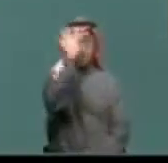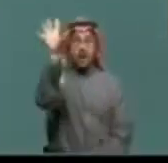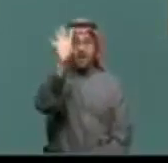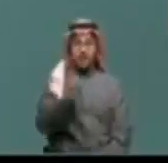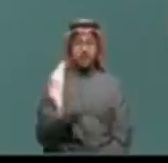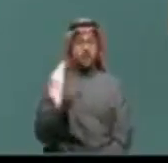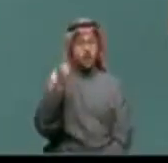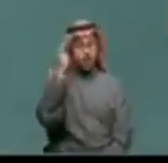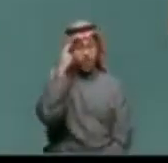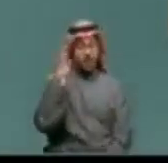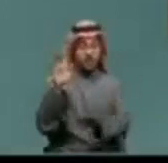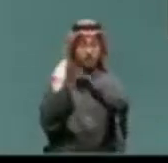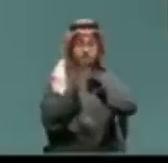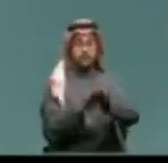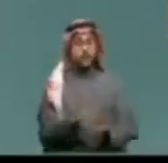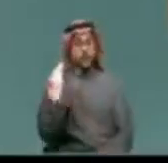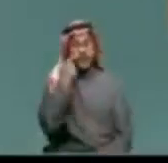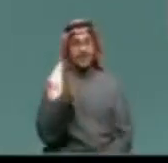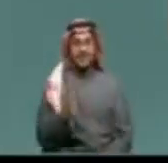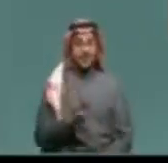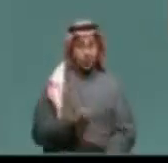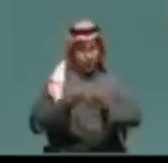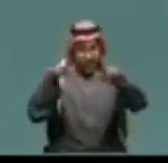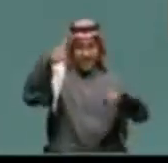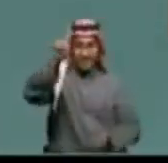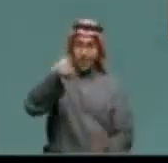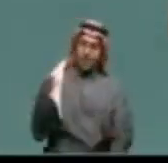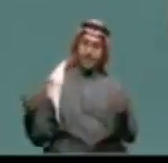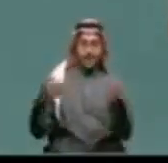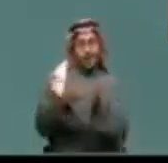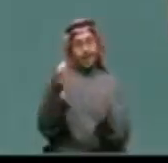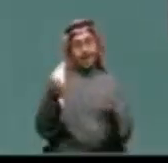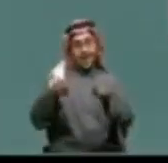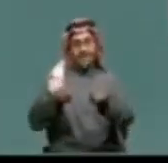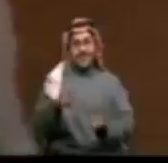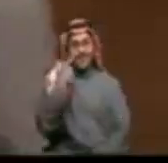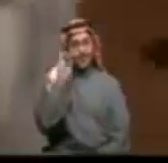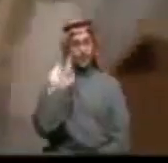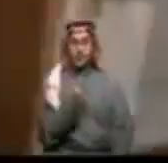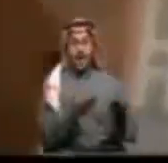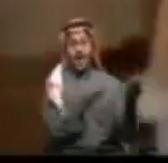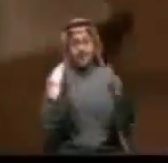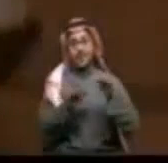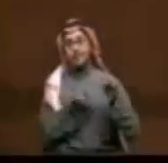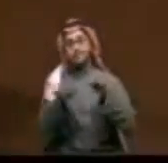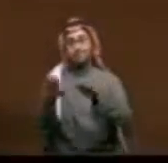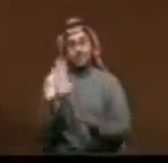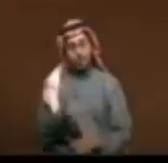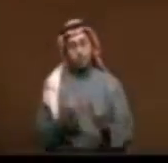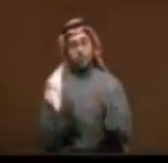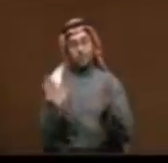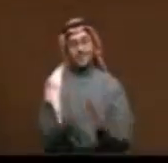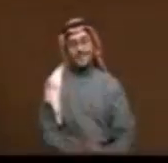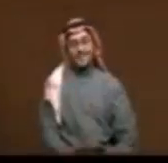نذكر فقط الزوار الكرام، هذا ما كان لدي إلى الآن. عودة للزملاء في الاستوديو، لكم الصوت والصورة. شكرا إبراهيم عنزي من أرض